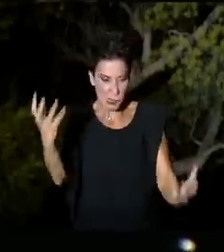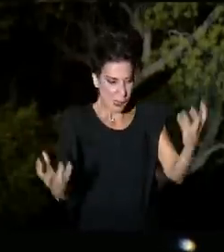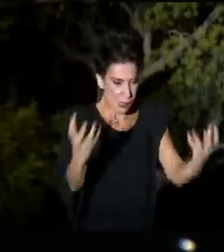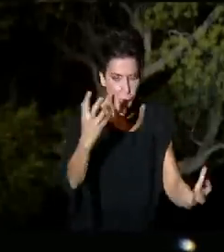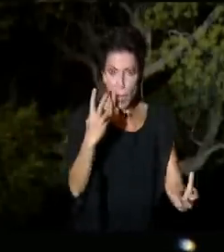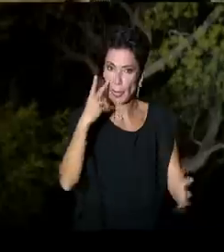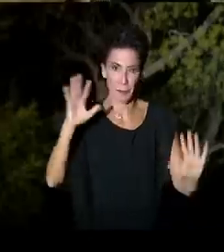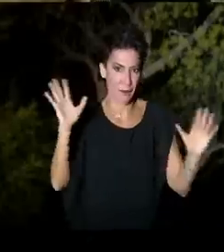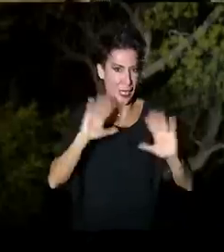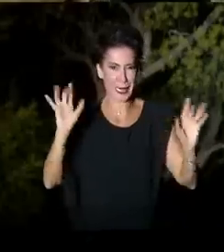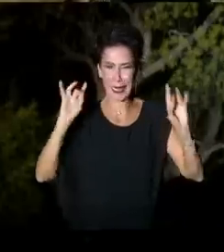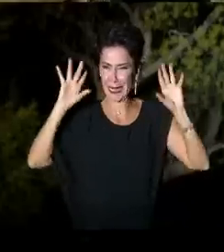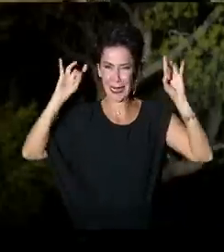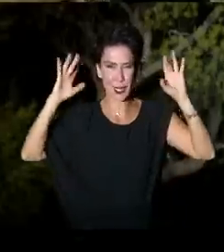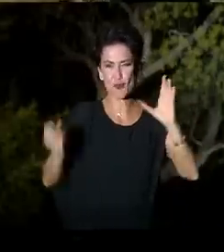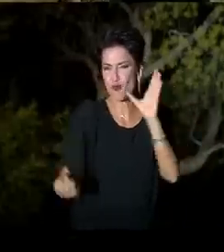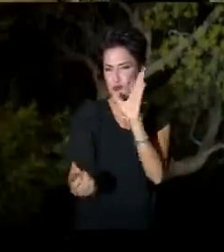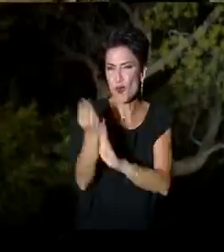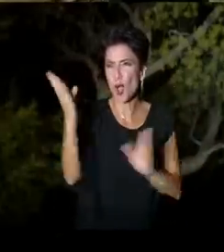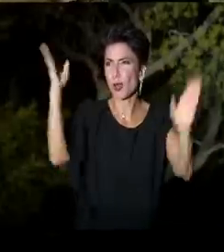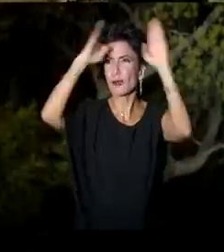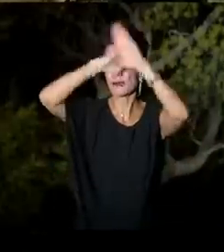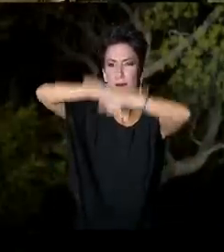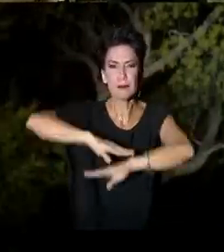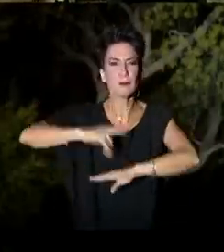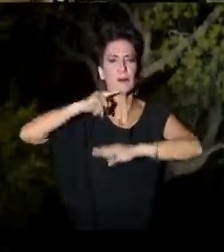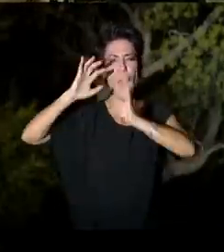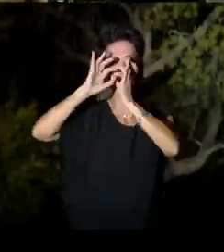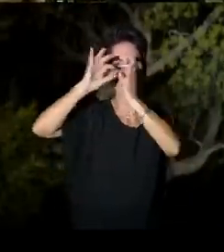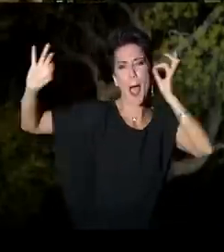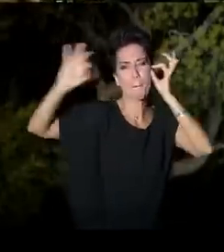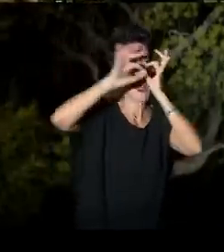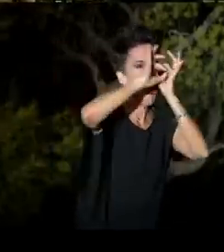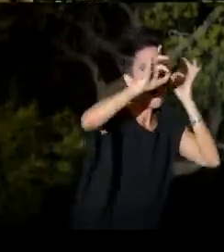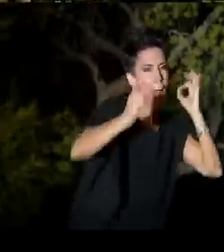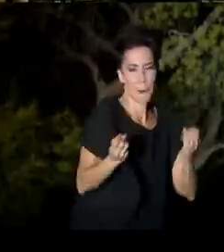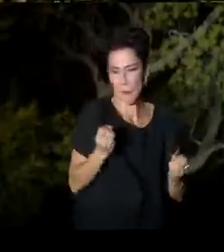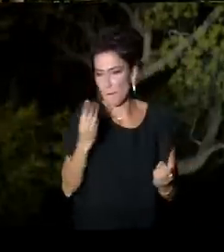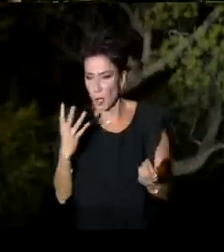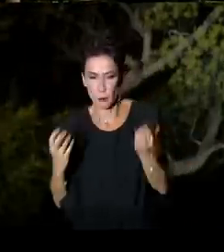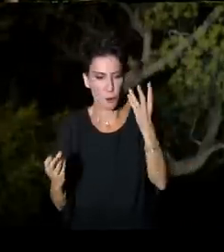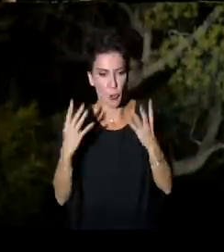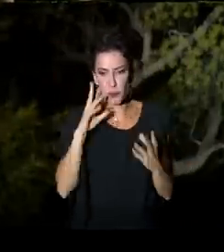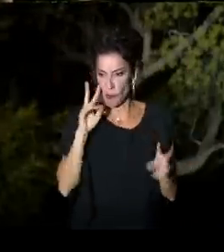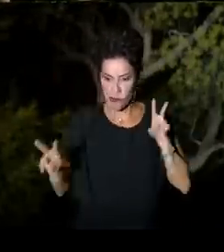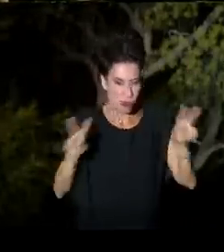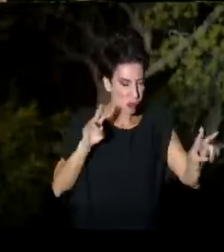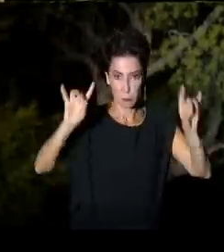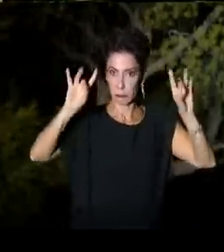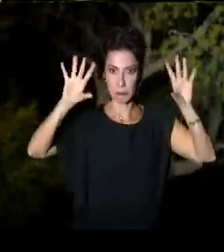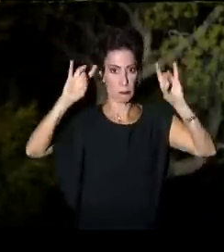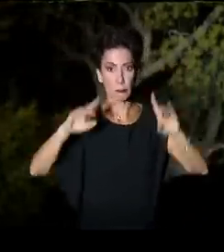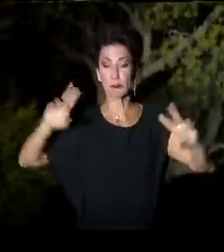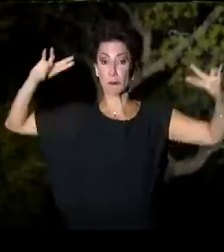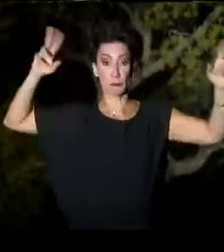νέου τύπου λαμπτήρες, με μειωμένη κατανάλωση ενέργειας κατά